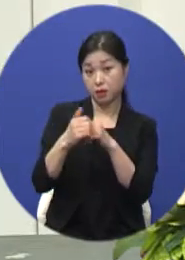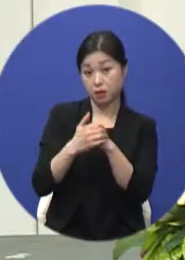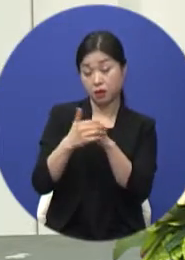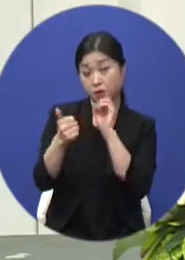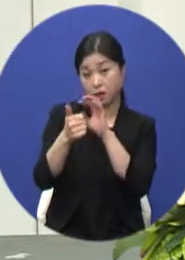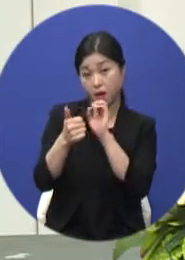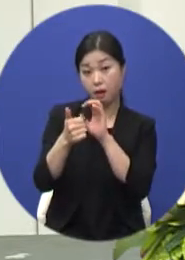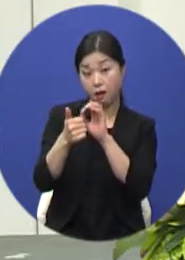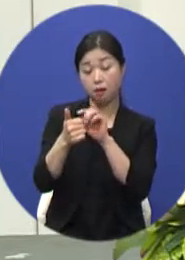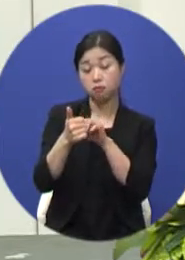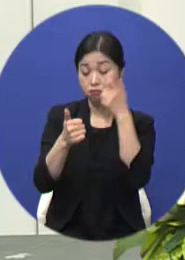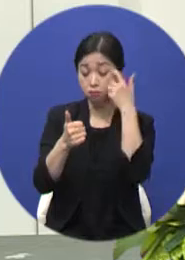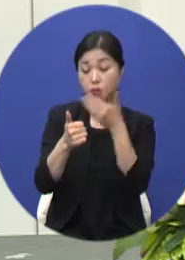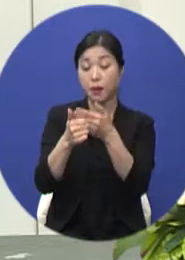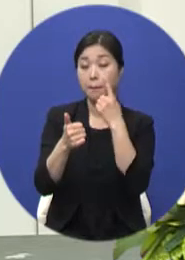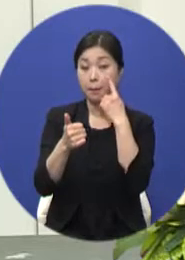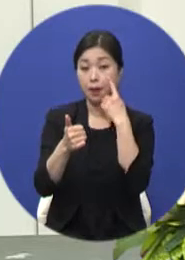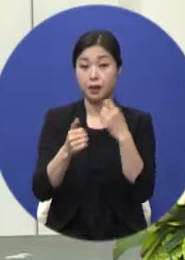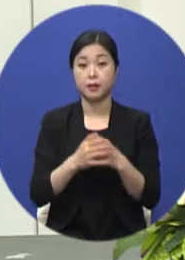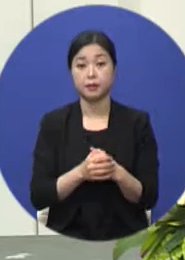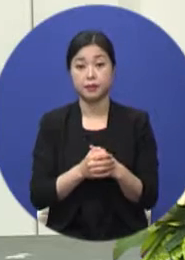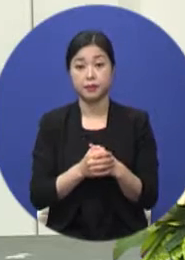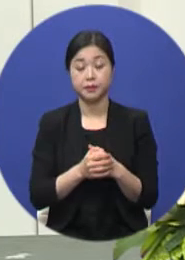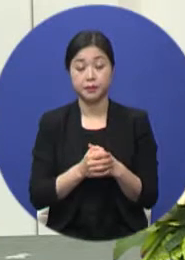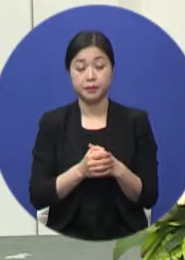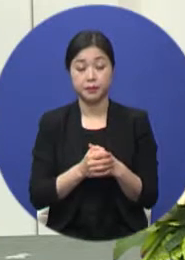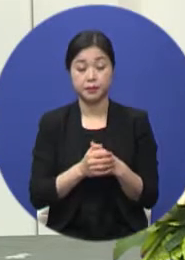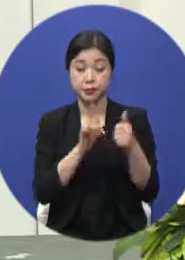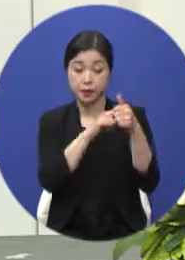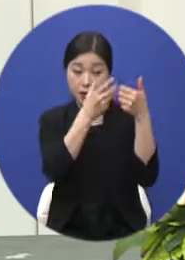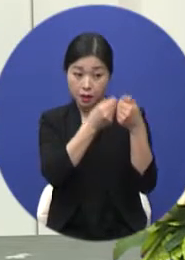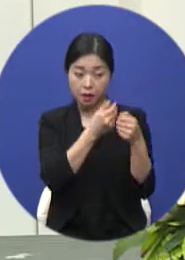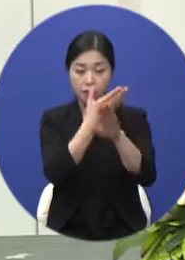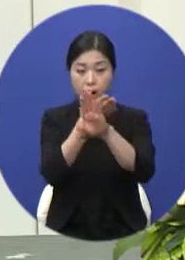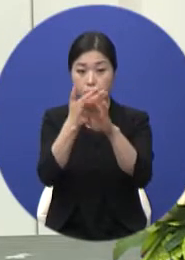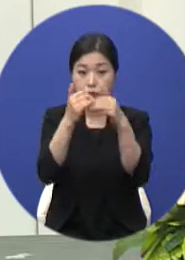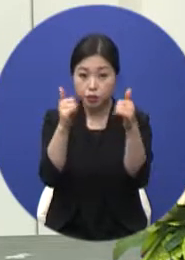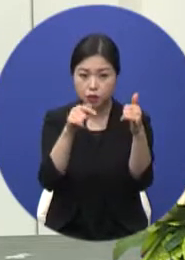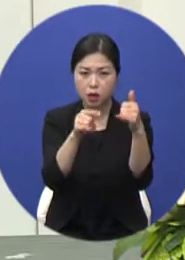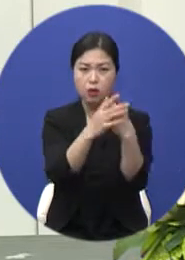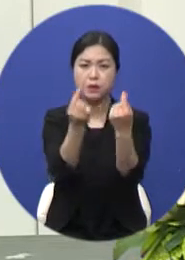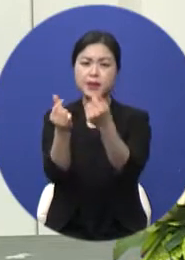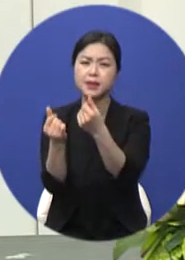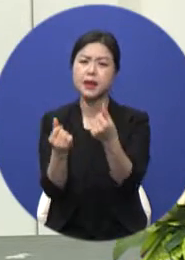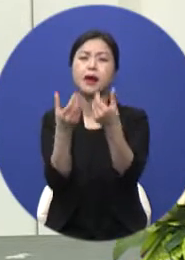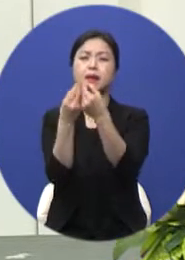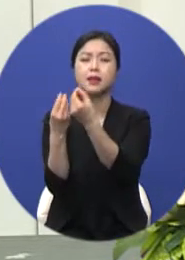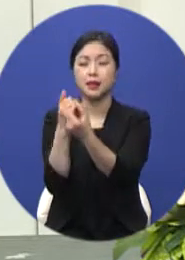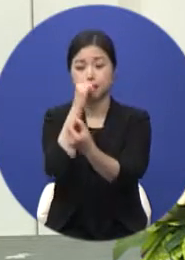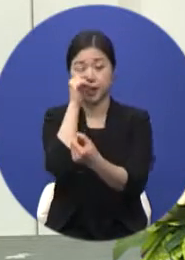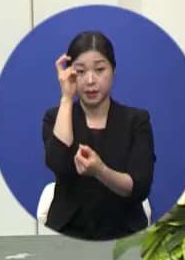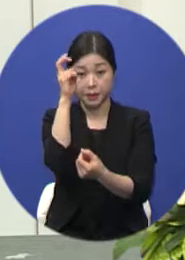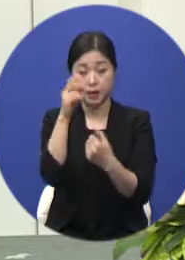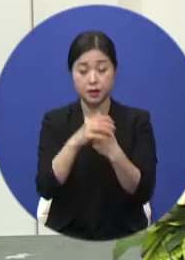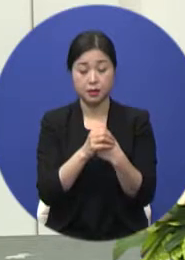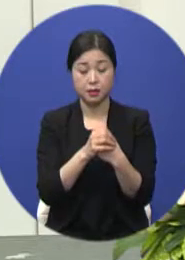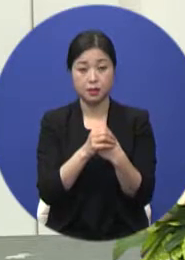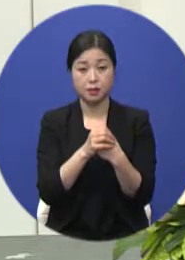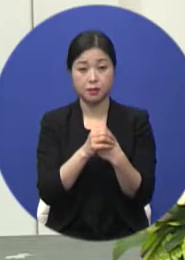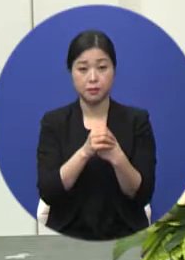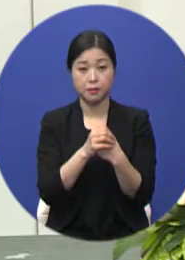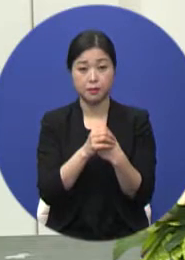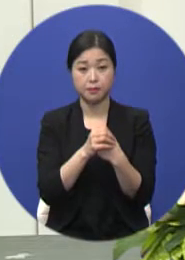편안하게 네네. 한번 말씀을 해주세요. 우리 또 이제 전화 주신 분의 사례가 다른 분들에게도 비슷한 사례들이 있을 수 있으니까 네, 마음 편안하게